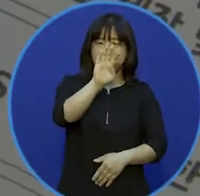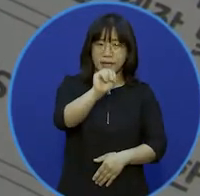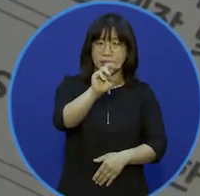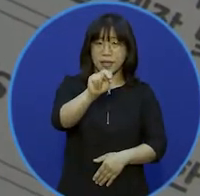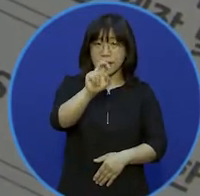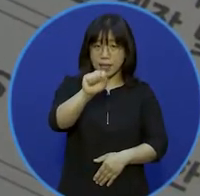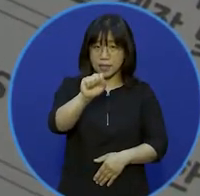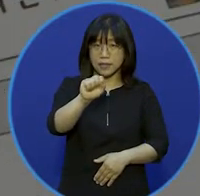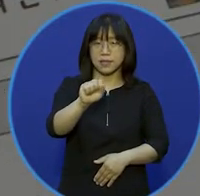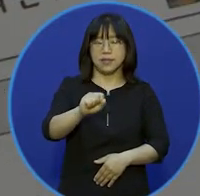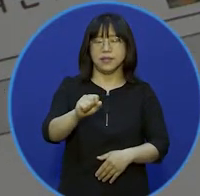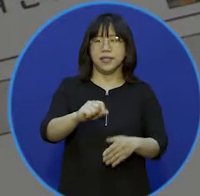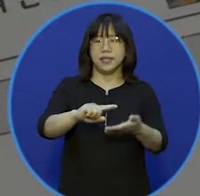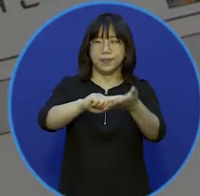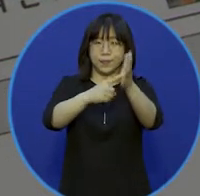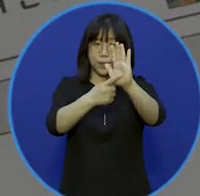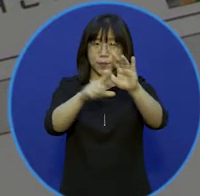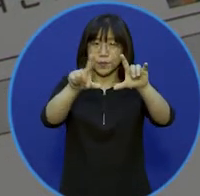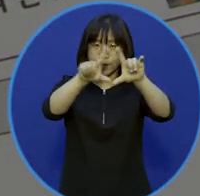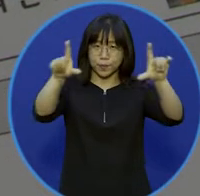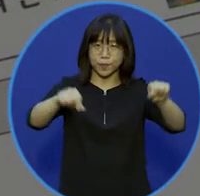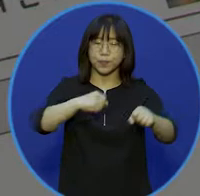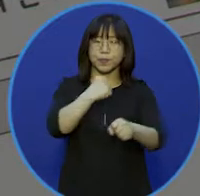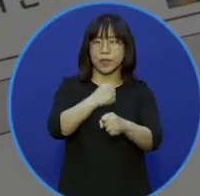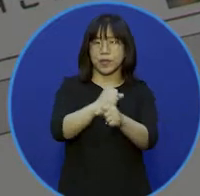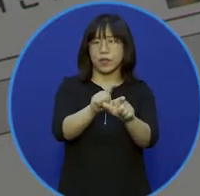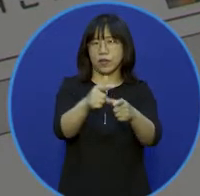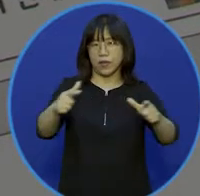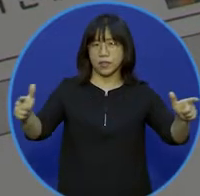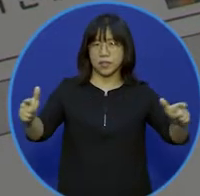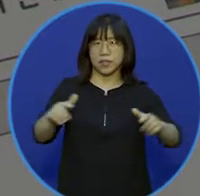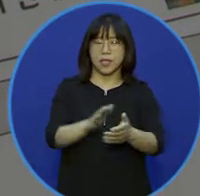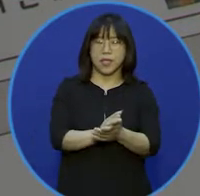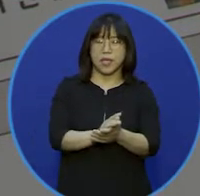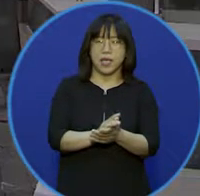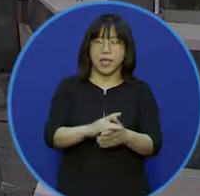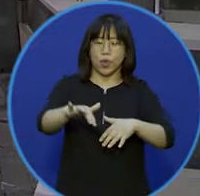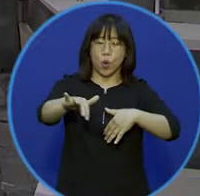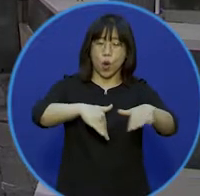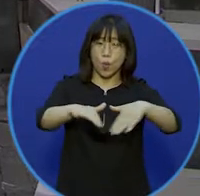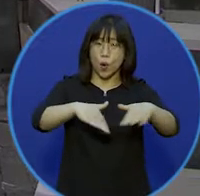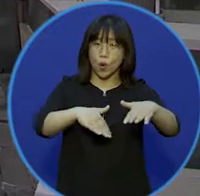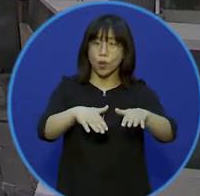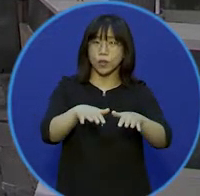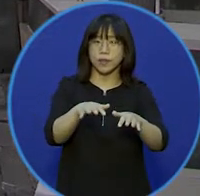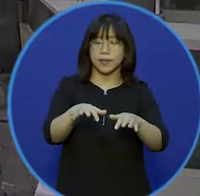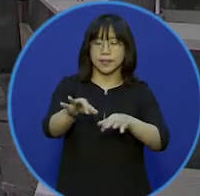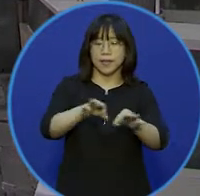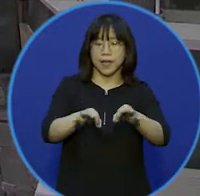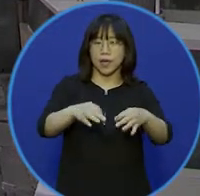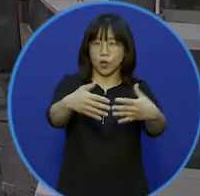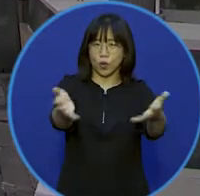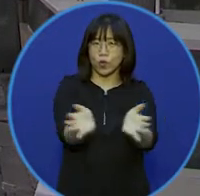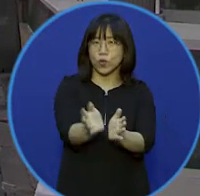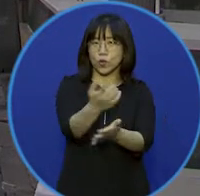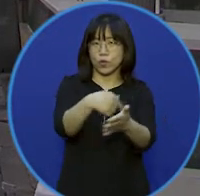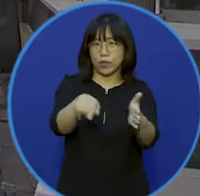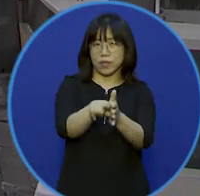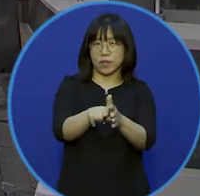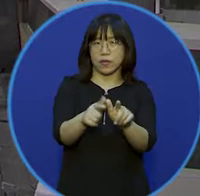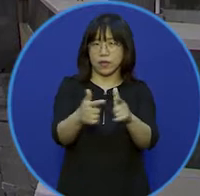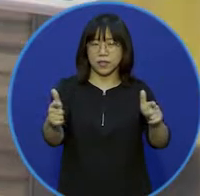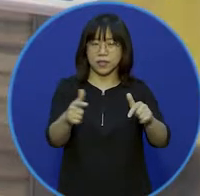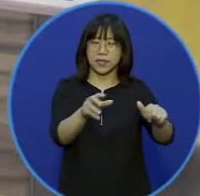SNS 홍보 마케팅 시범 사업으로 스토리가 있는 골목 상권 콘텐츠를 개발해 이용객의 지속적인